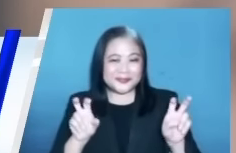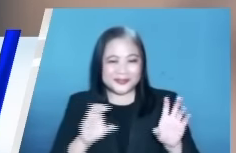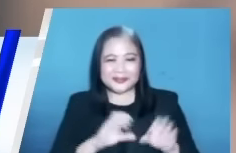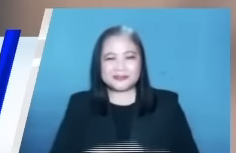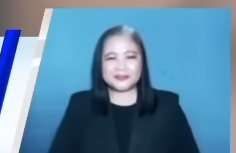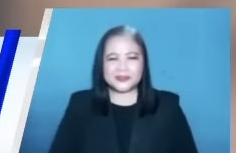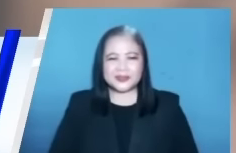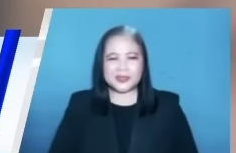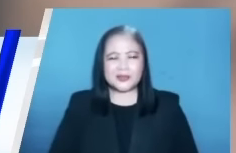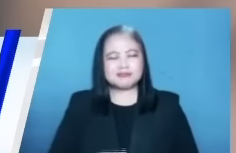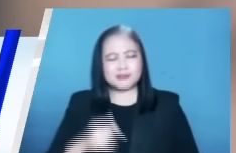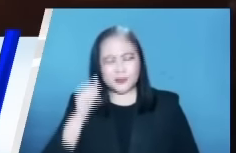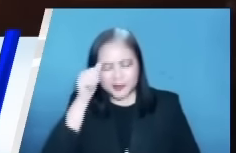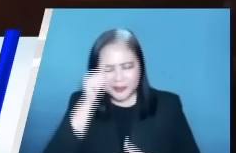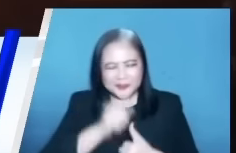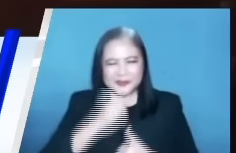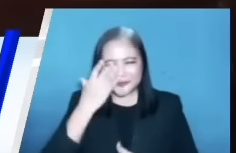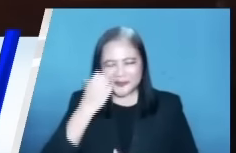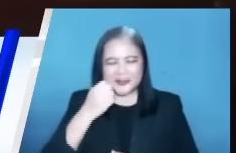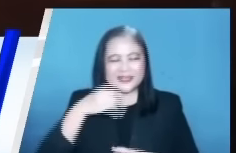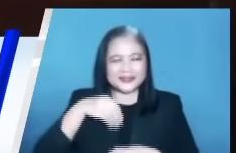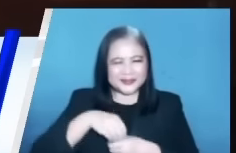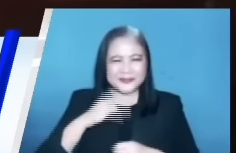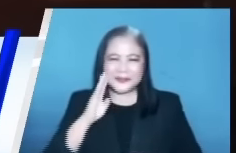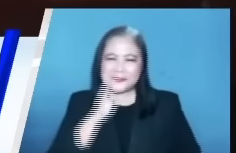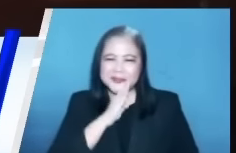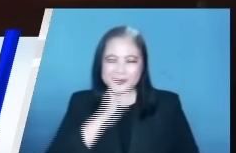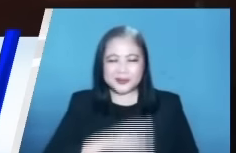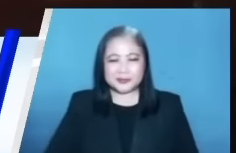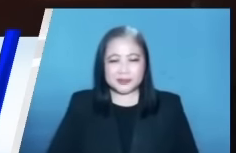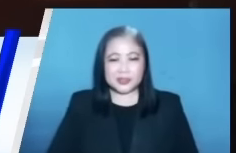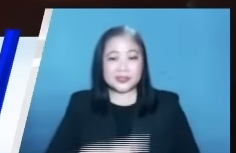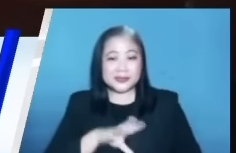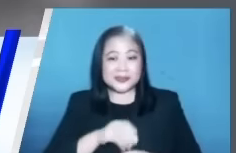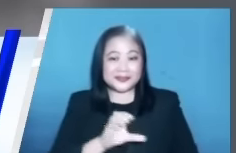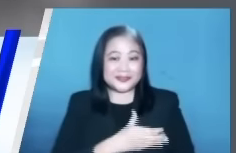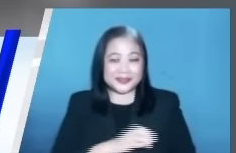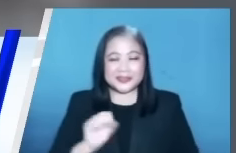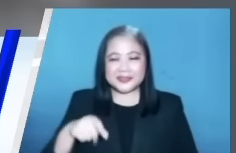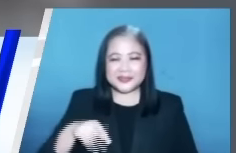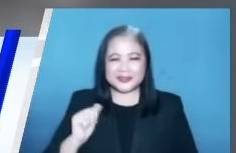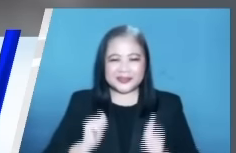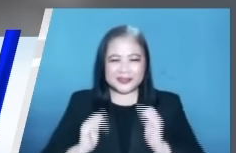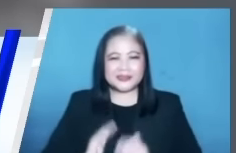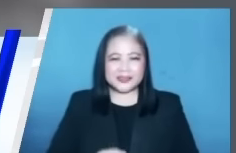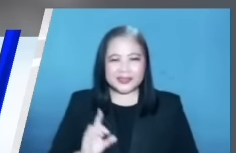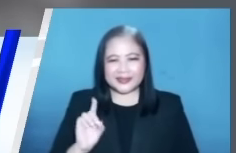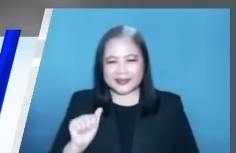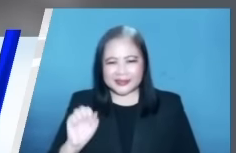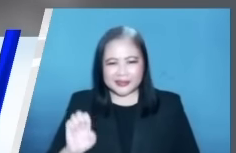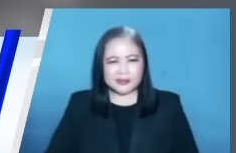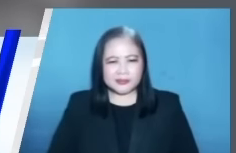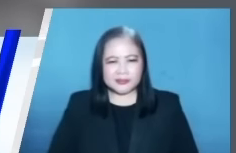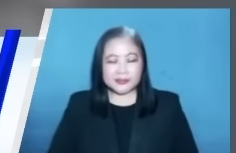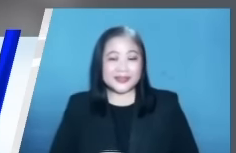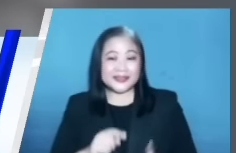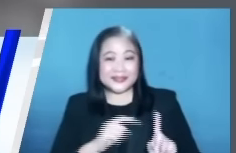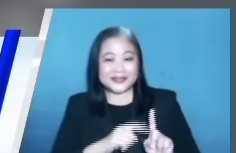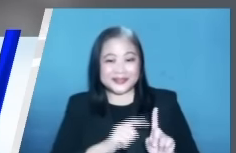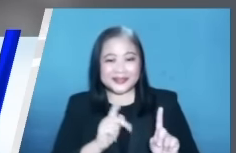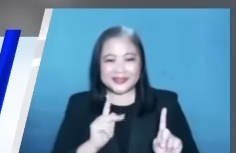memory in bicol kasama niyaang nag-perform sa concert sparkle star bay napanood si Kim Jesus sa GMA Prime series